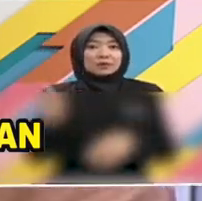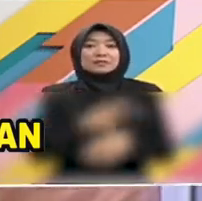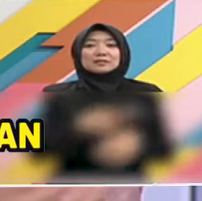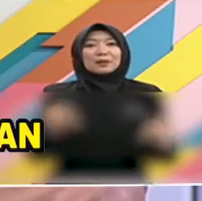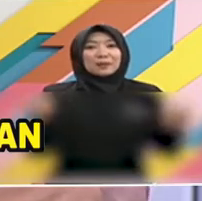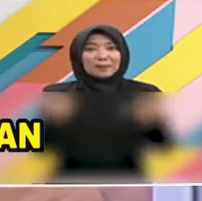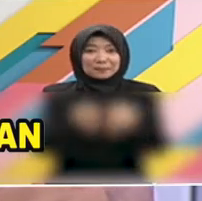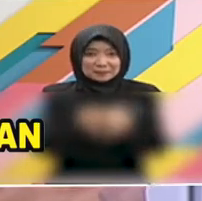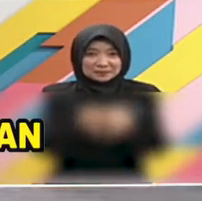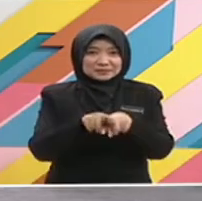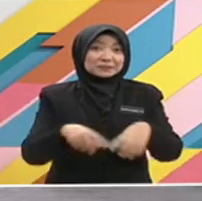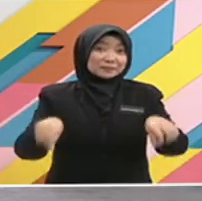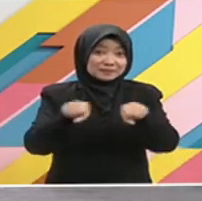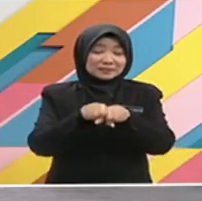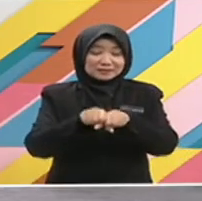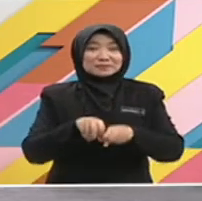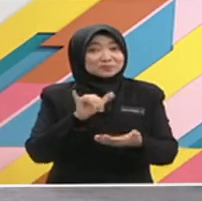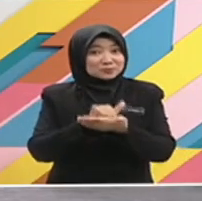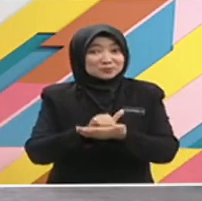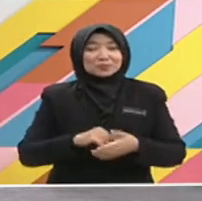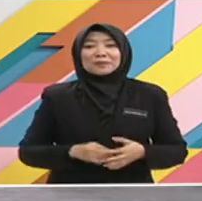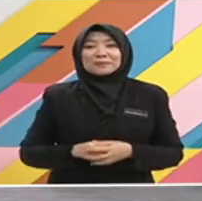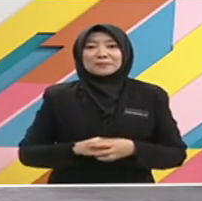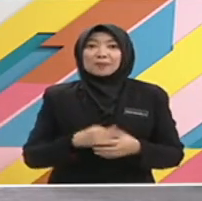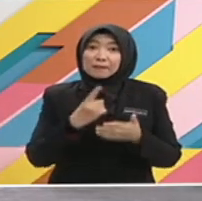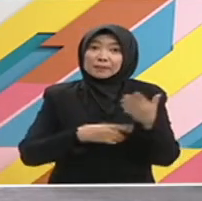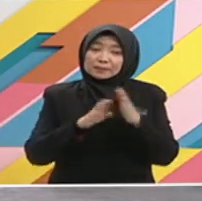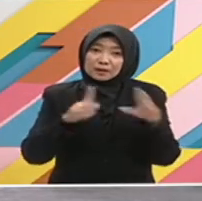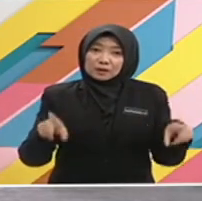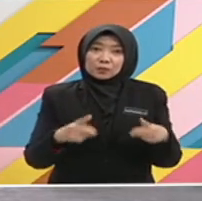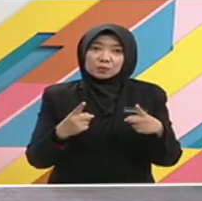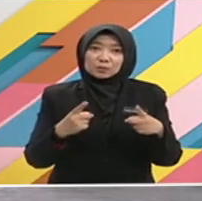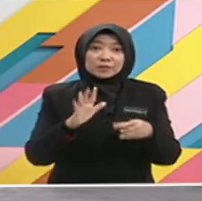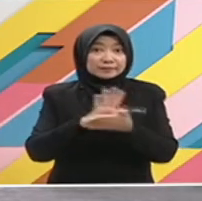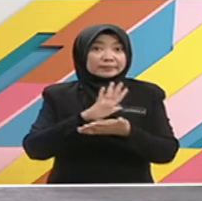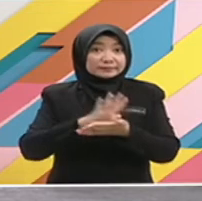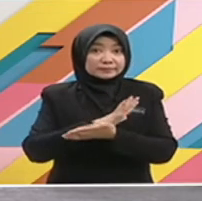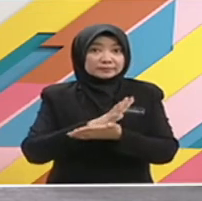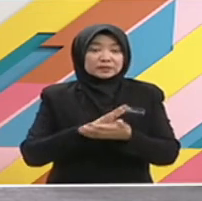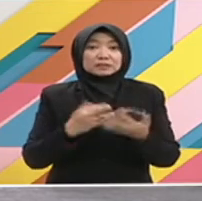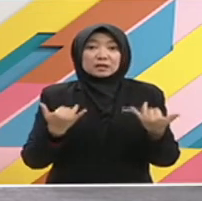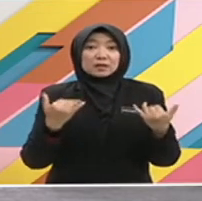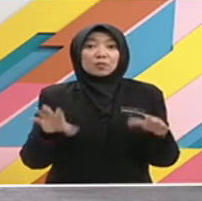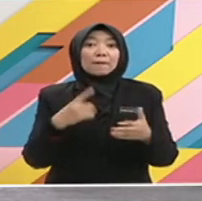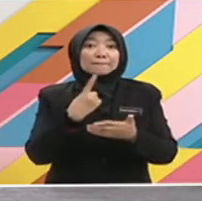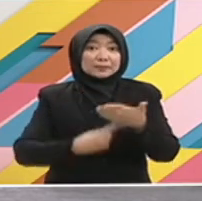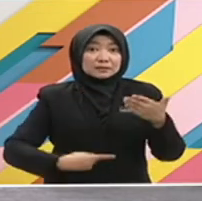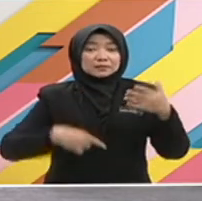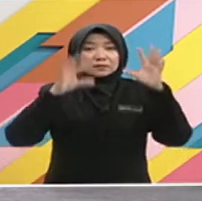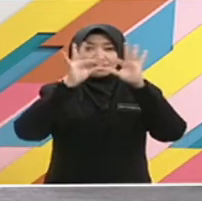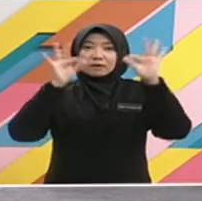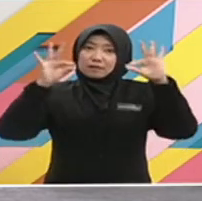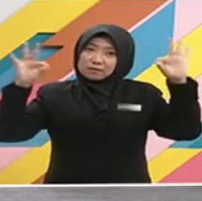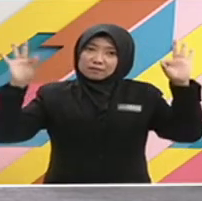sama. Okey, kita dah ada kertas potongan kita ni, cikgu. Kemudian apakah yang akan berlaku pada kertas potongan kita? Kita nak hiaslah. Baik. Kita nak hias semua